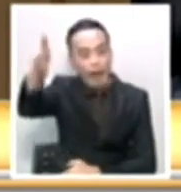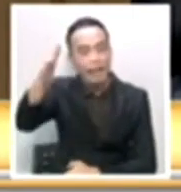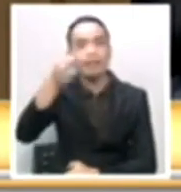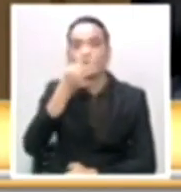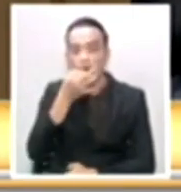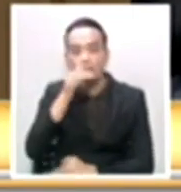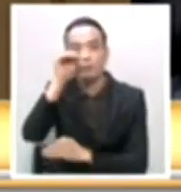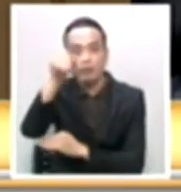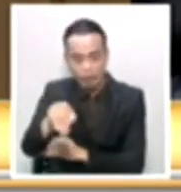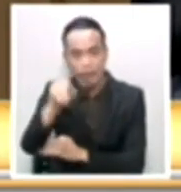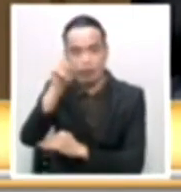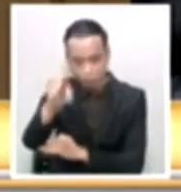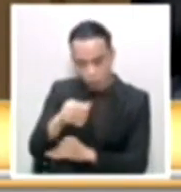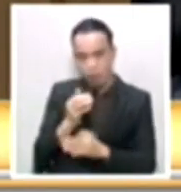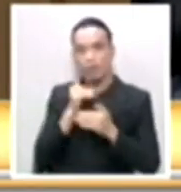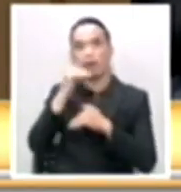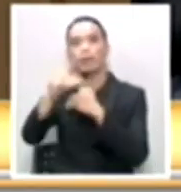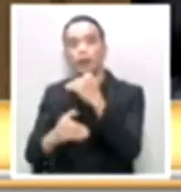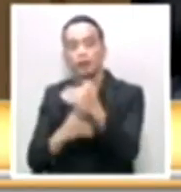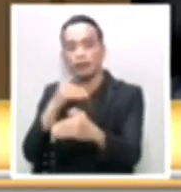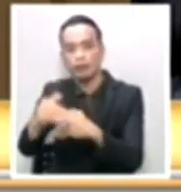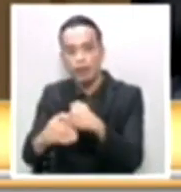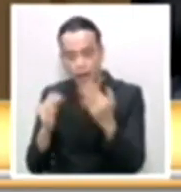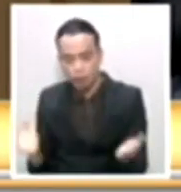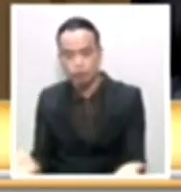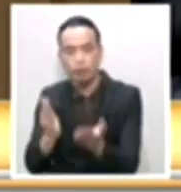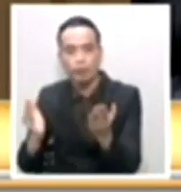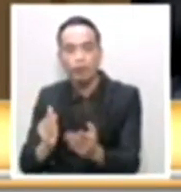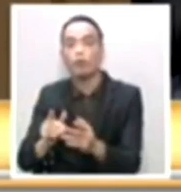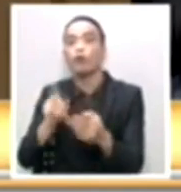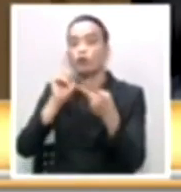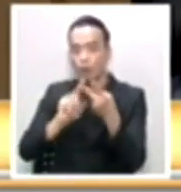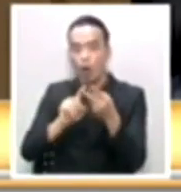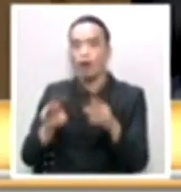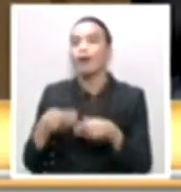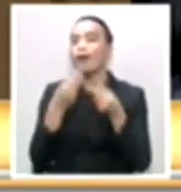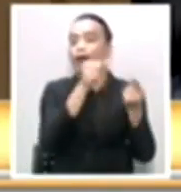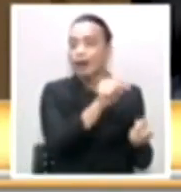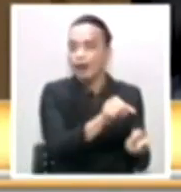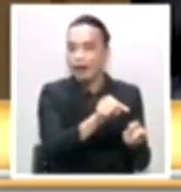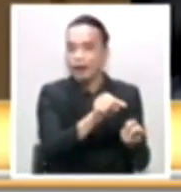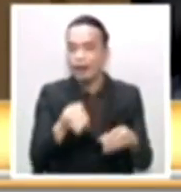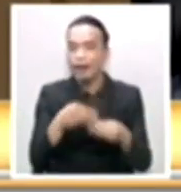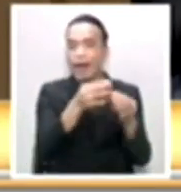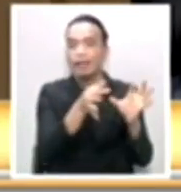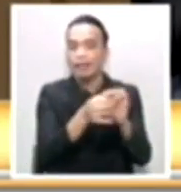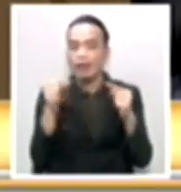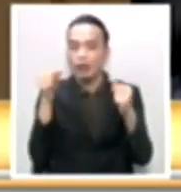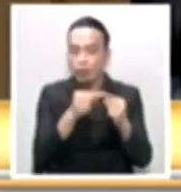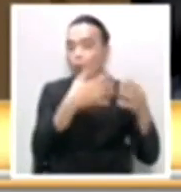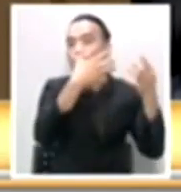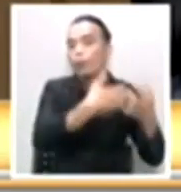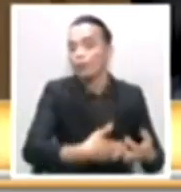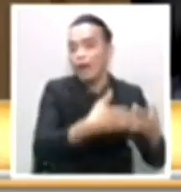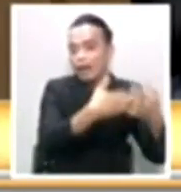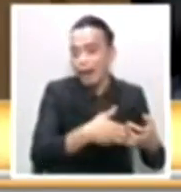ต้องไปพัฒนาเขาแต่อีกส่วนหนึ่งเนี่ยเราก็น่าจะให้เข้าไปอยู่ใน การพัฒนาด้านอุตสาหกรรม